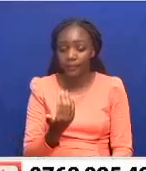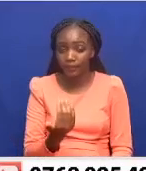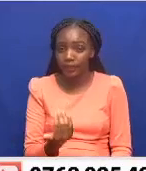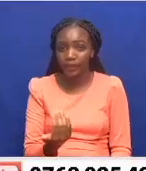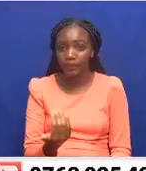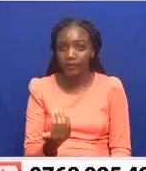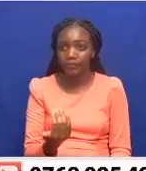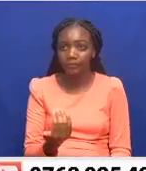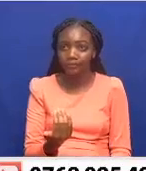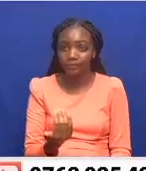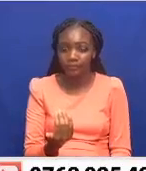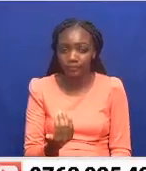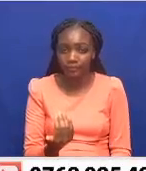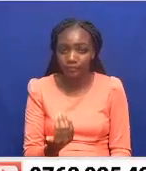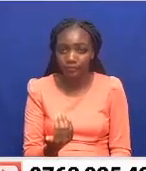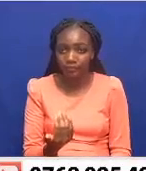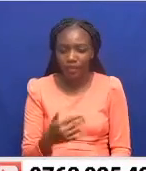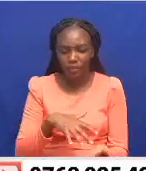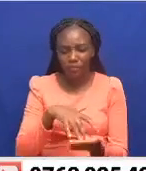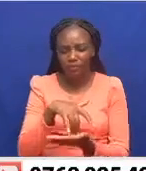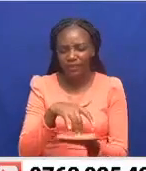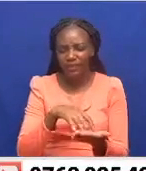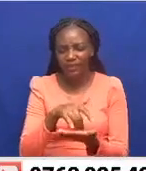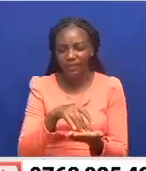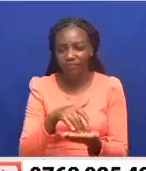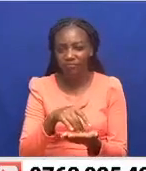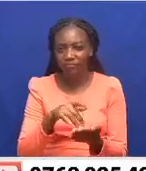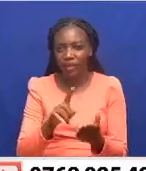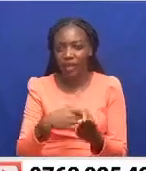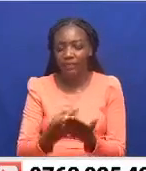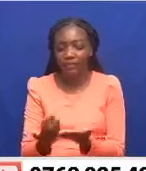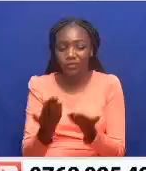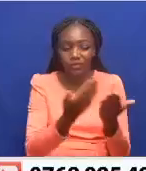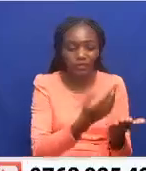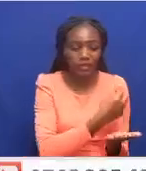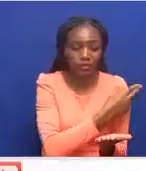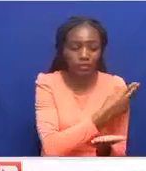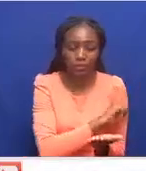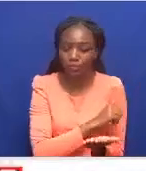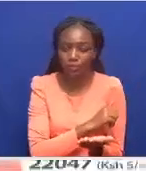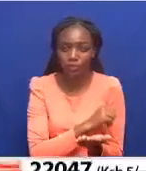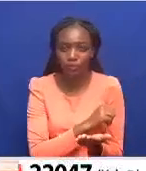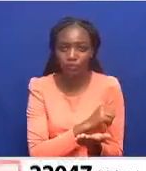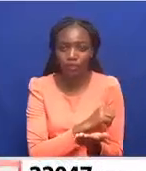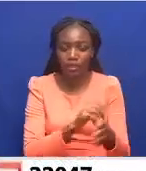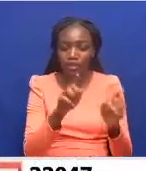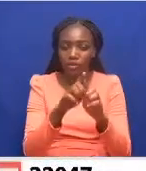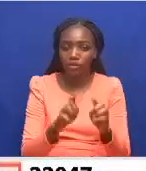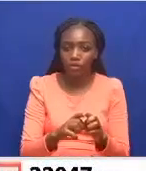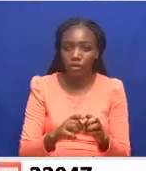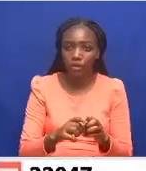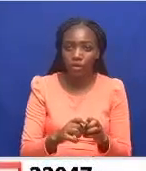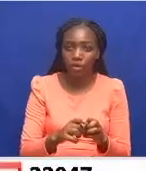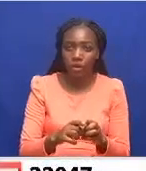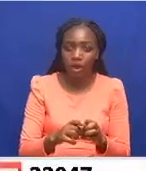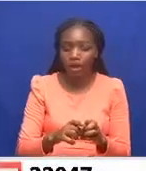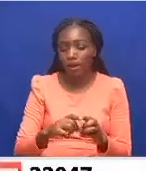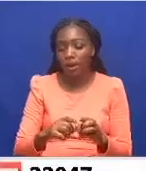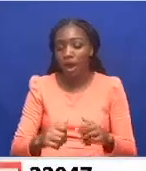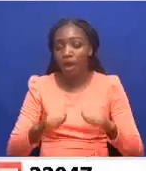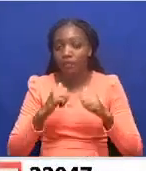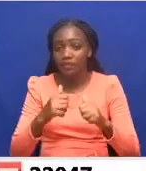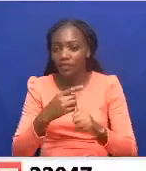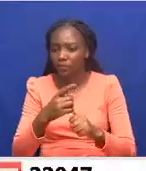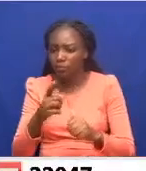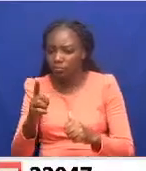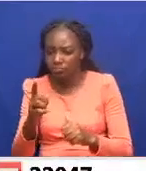walikuwa hali maututi ndio wakakimbizwa hospitali. Maofisa wetu wa ujasuzi waliweza kuenda mahali hapo mara